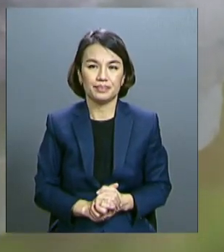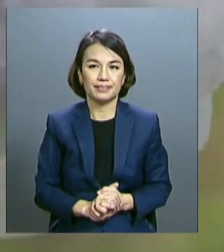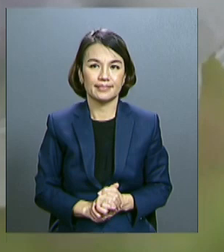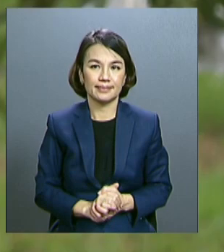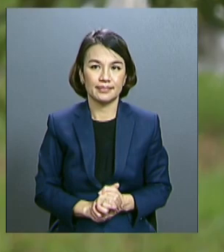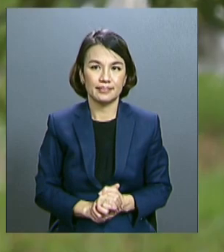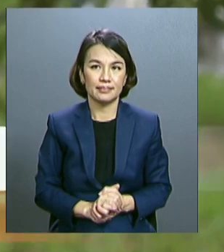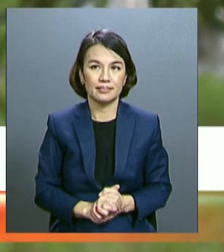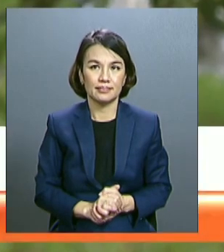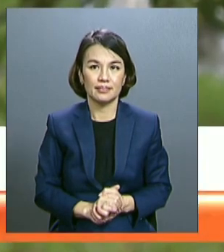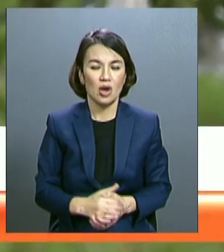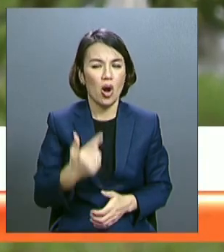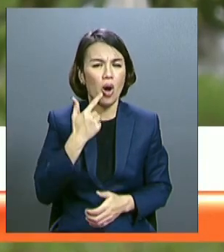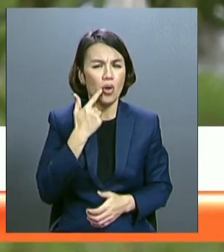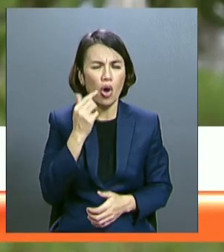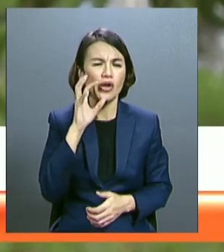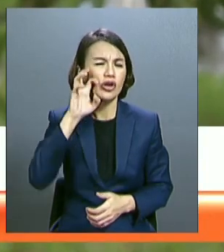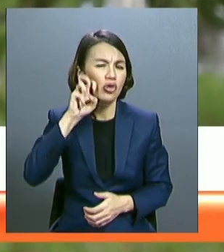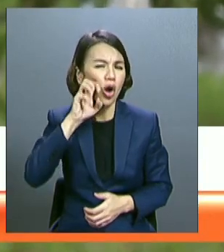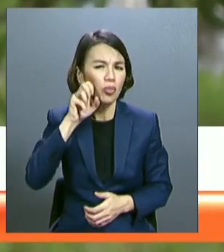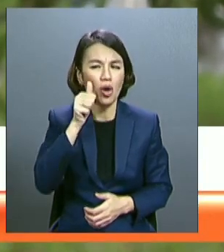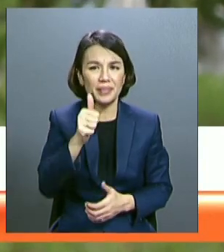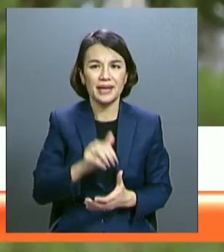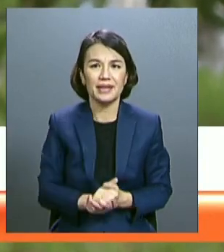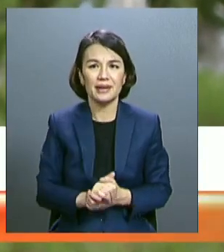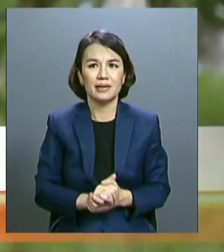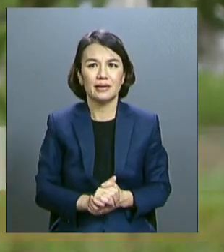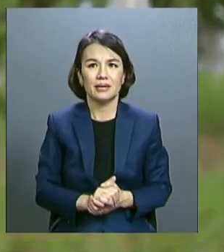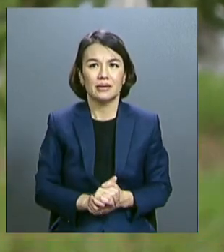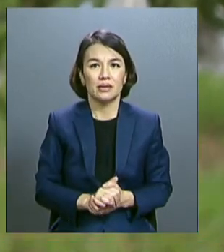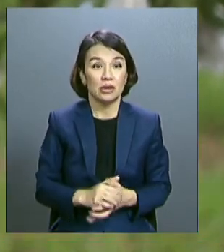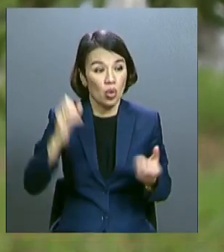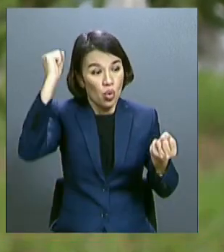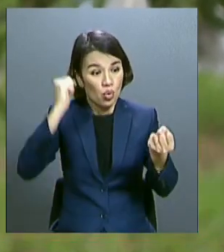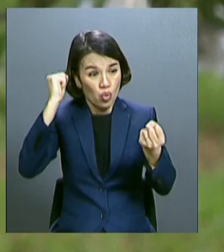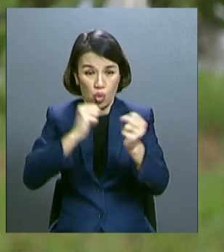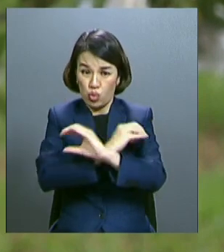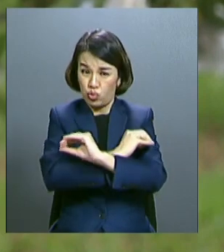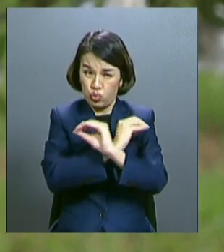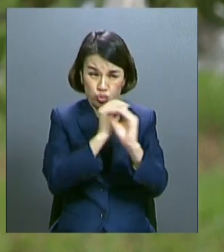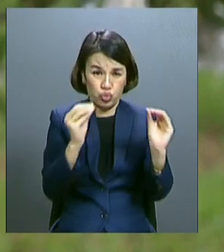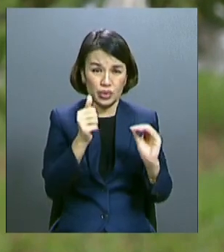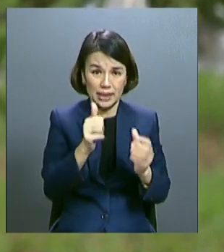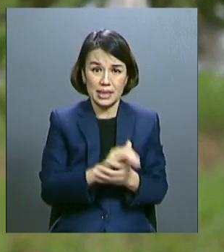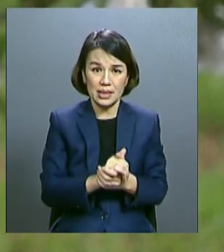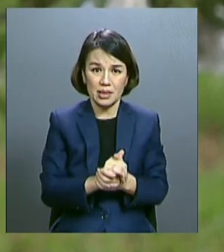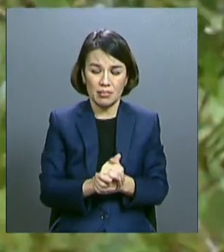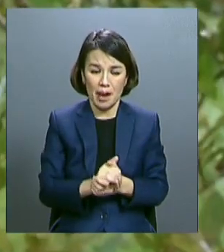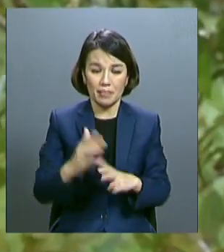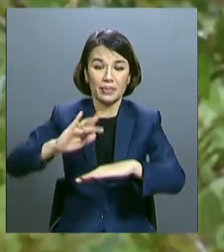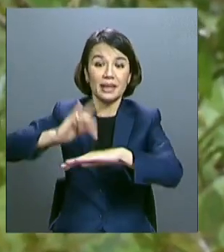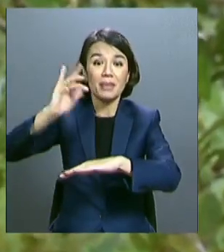อร่อยกรอบคือแน่นอนทีนี้ไม่ใช่ใช้ยาฆ่าแมลงอะไรทั้งสิ้นใช้ปุ๋ยอินทรีย์ล้วนๆนะ